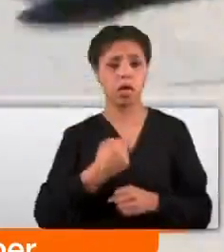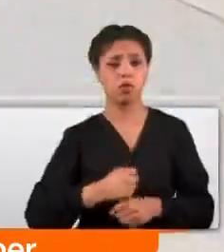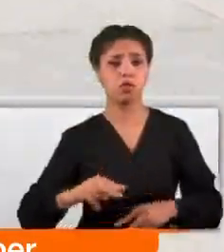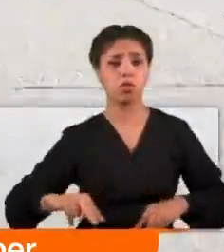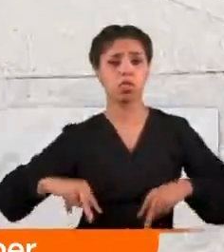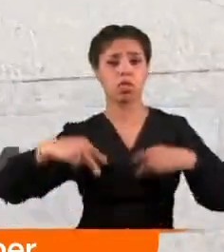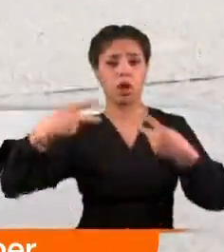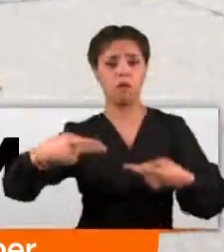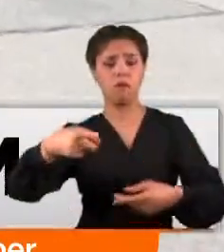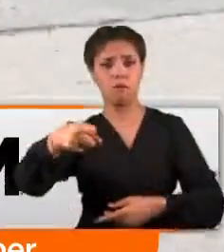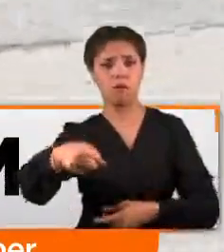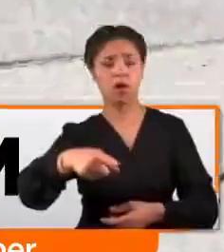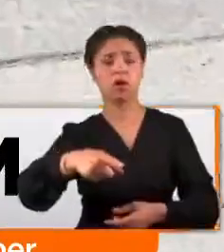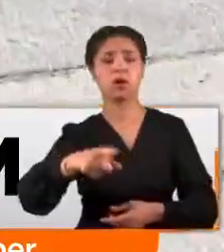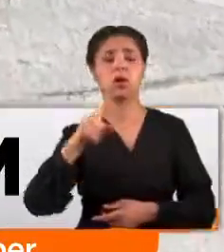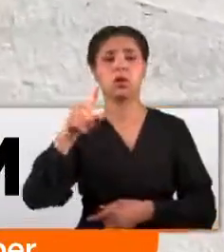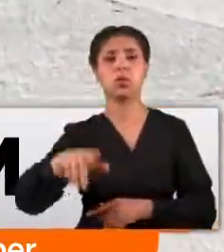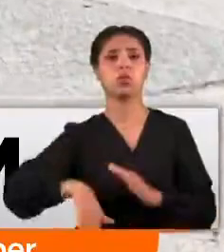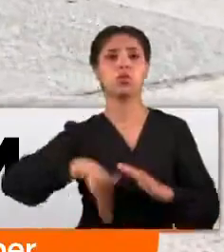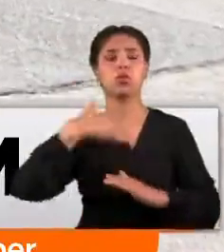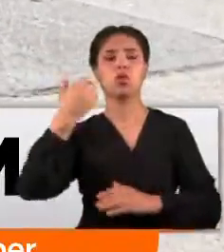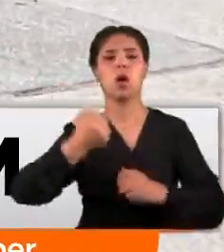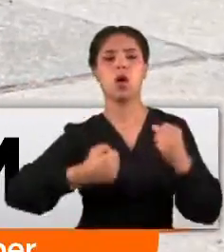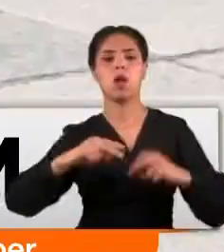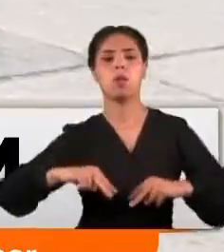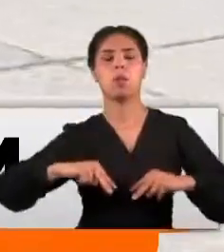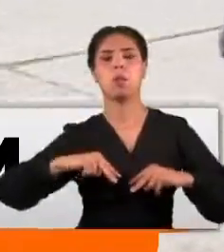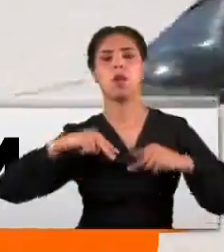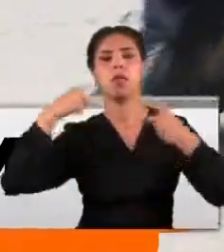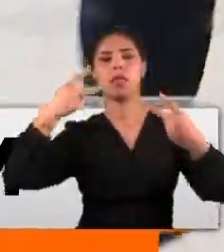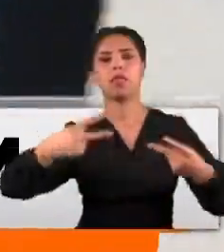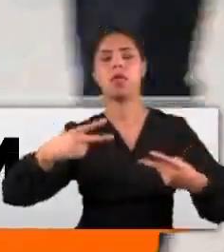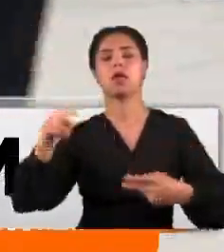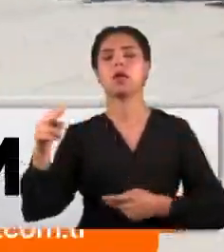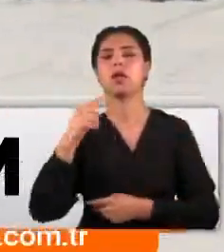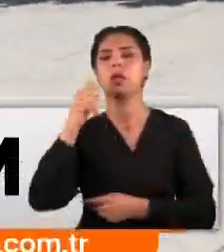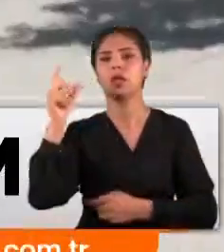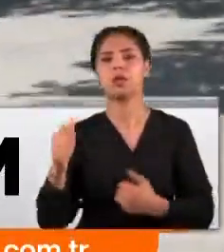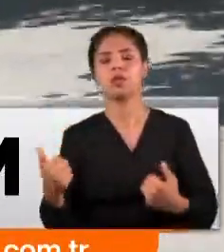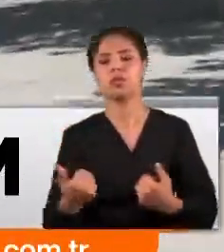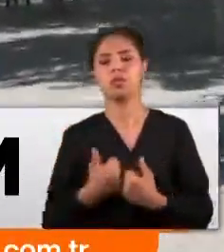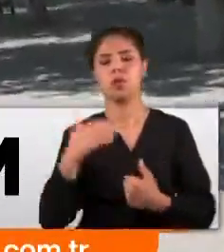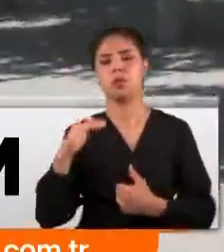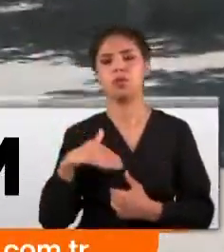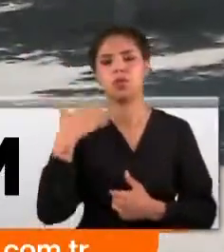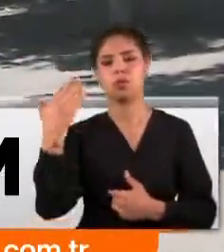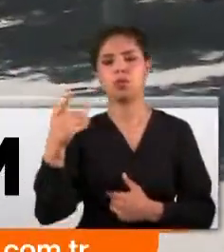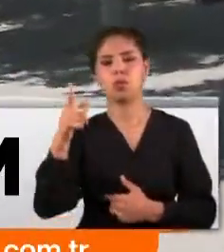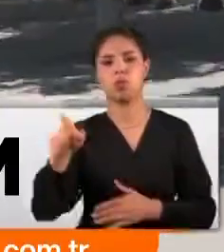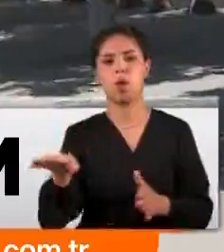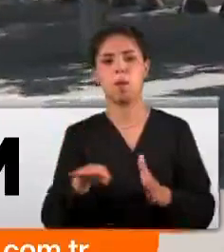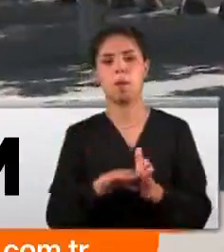şekilde fırladı ve ardından takla atarak kaldırımdaki Nurdan Çelik'e çarptı ve ardından da burada